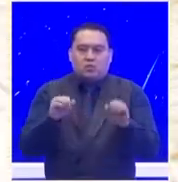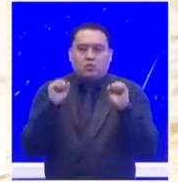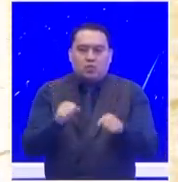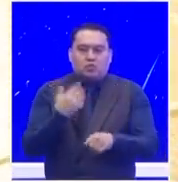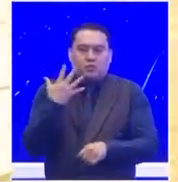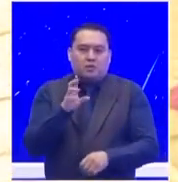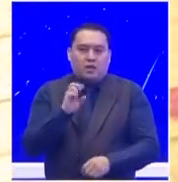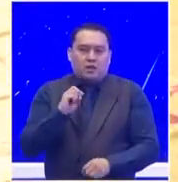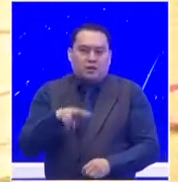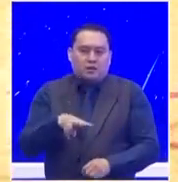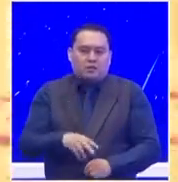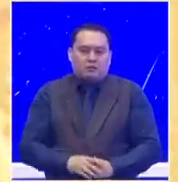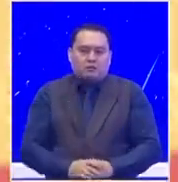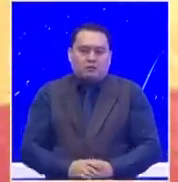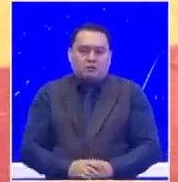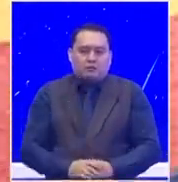и 5 баллов.